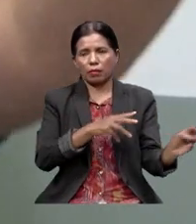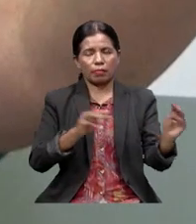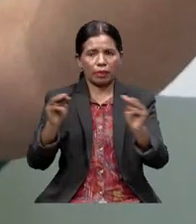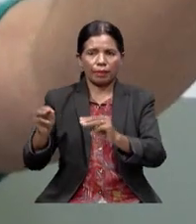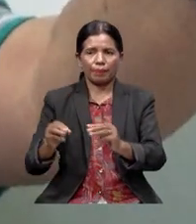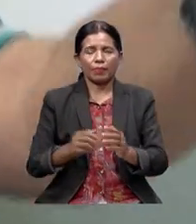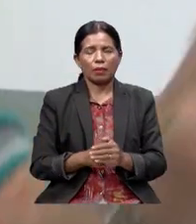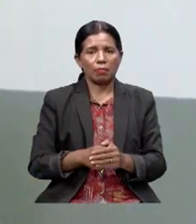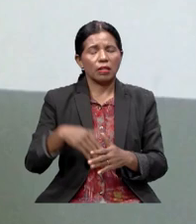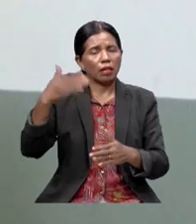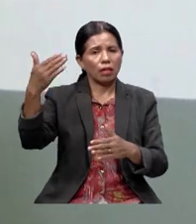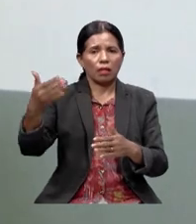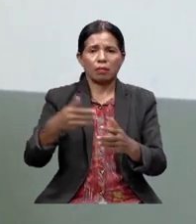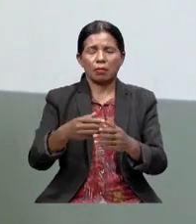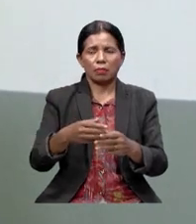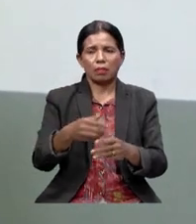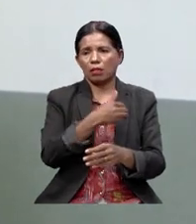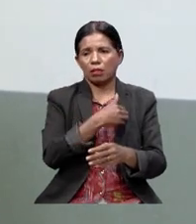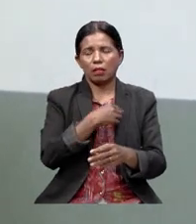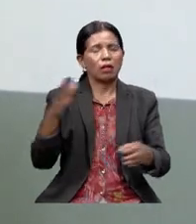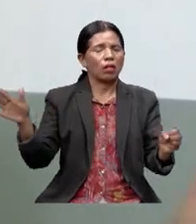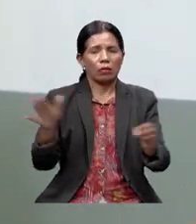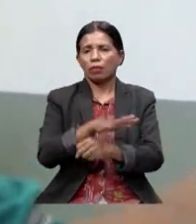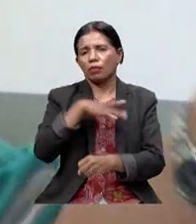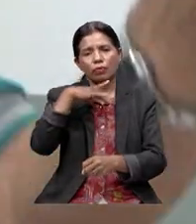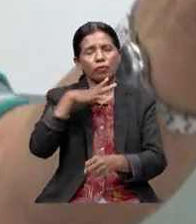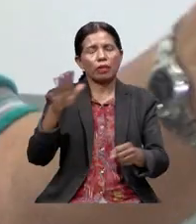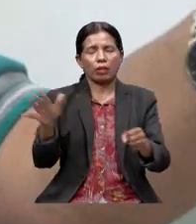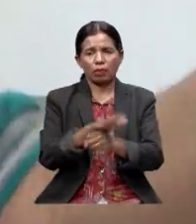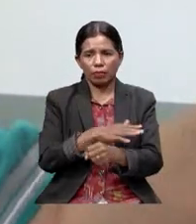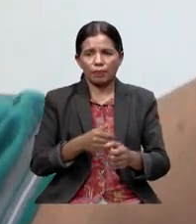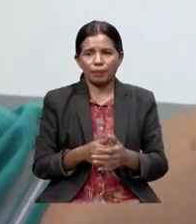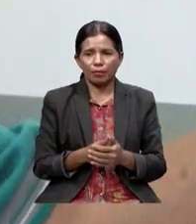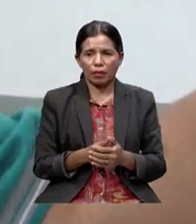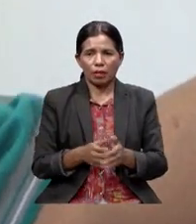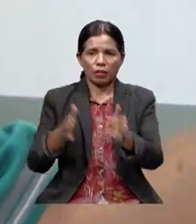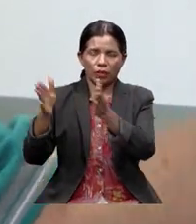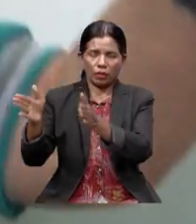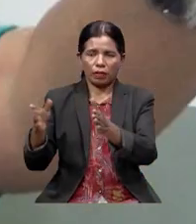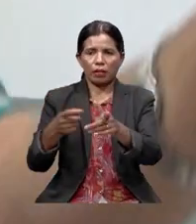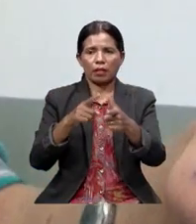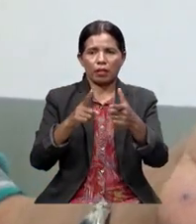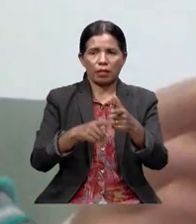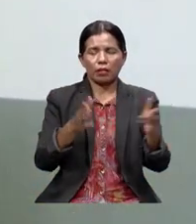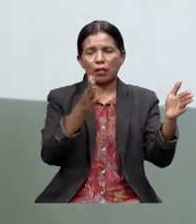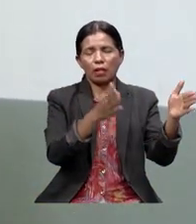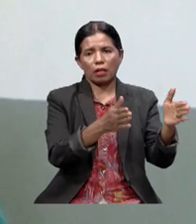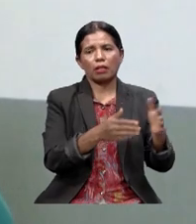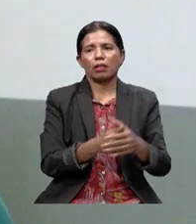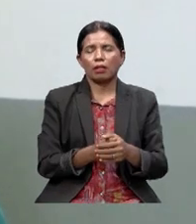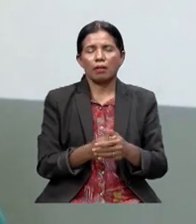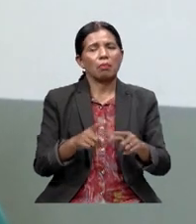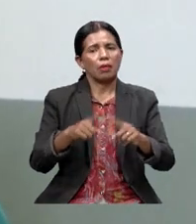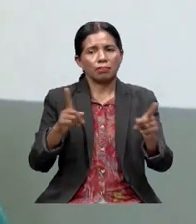iha kerait na ba. Ina kerait mana bang nakon mangsan. Iha lapangan nih. Soalnya kan iha ruwa. Ida iha nih, ida iha kerait.